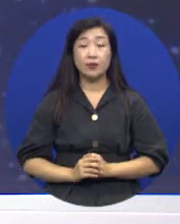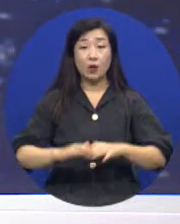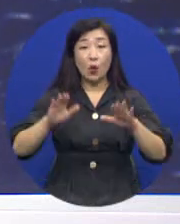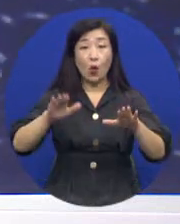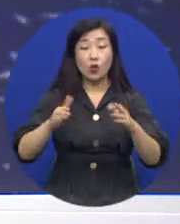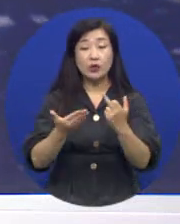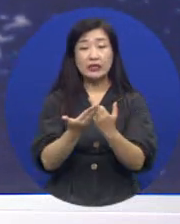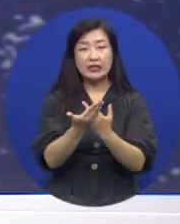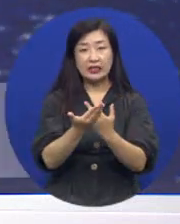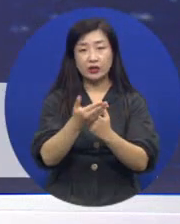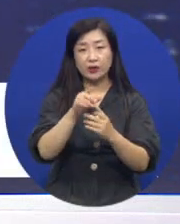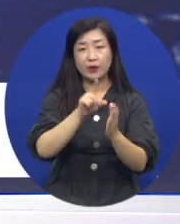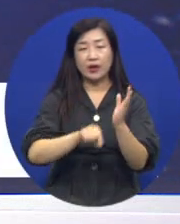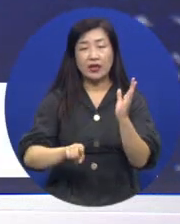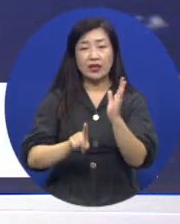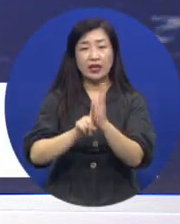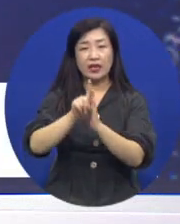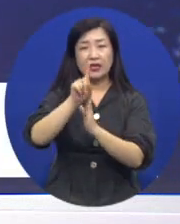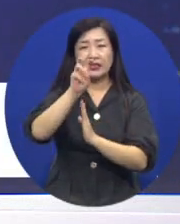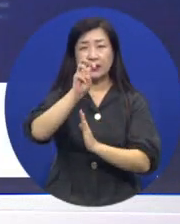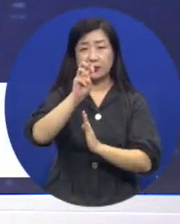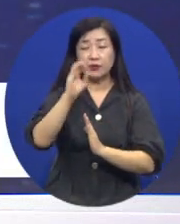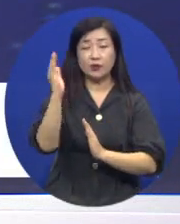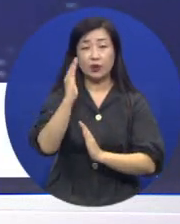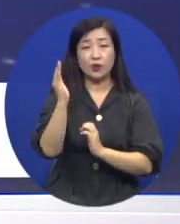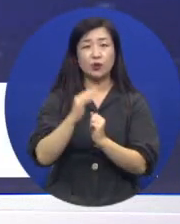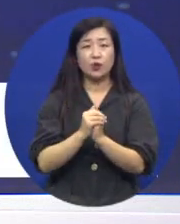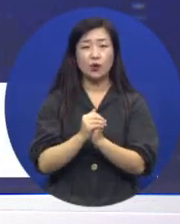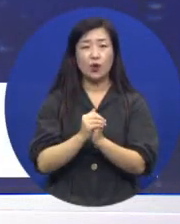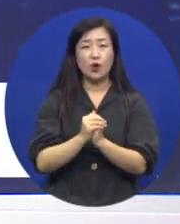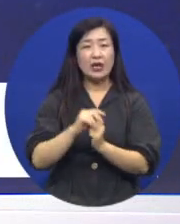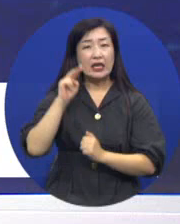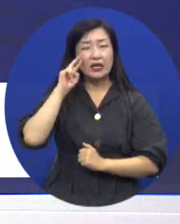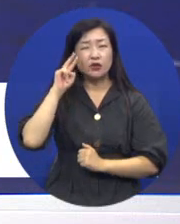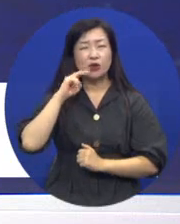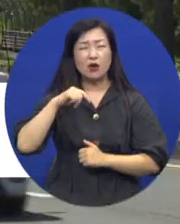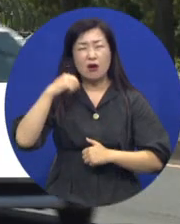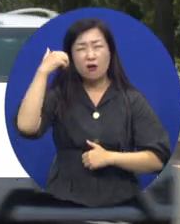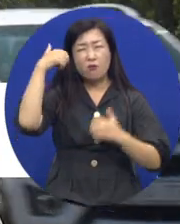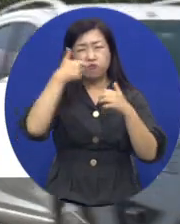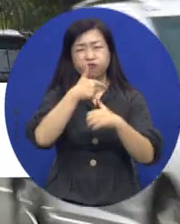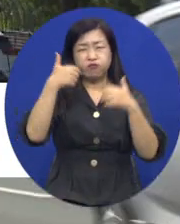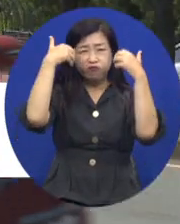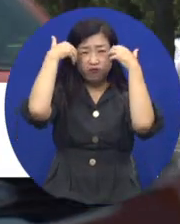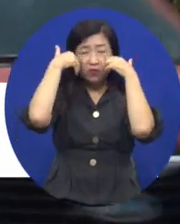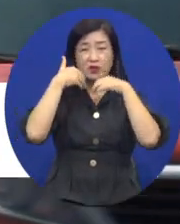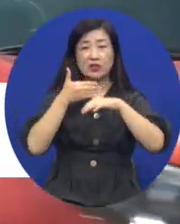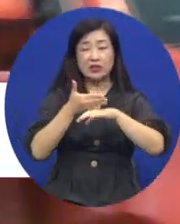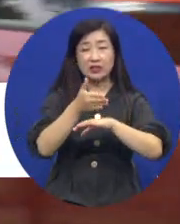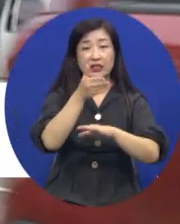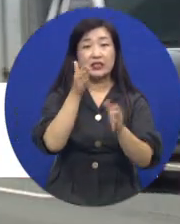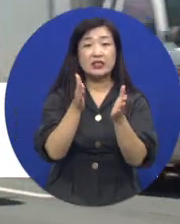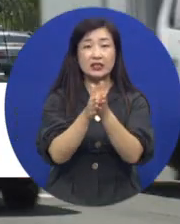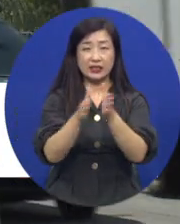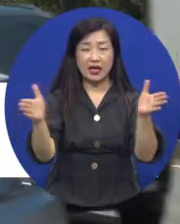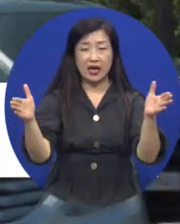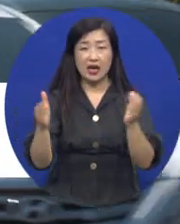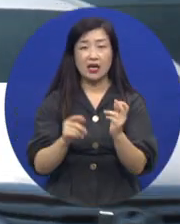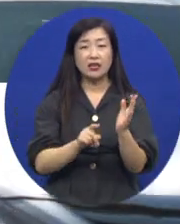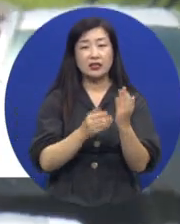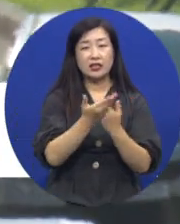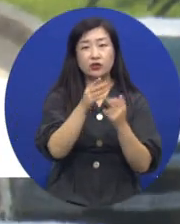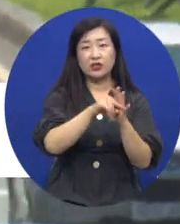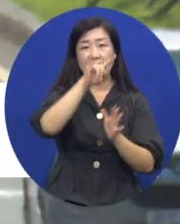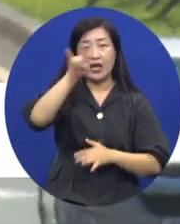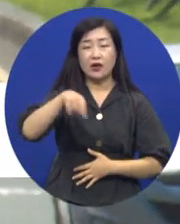오늘 제주 지방은 한낮 기온이 30도 안팎까지 오르며 이틀째 늦더위가 이어졌습니다. 낮 최고 기온은 제주시